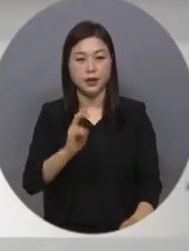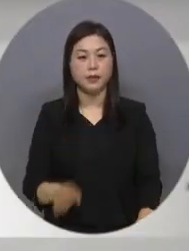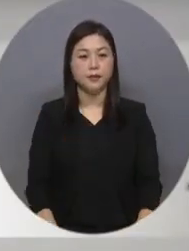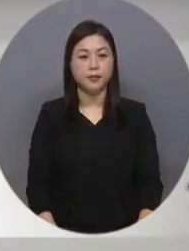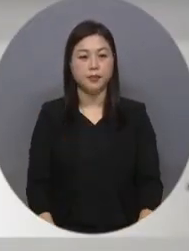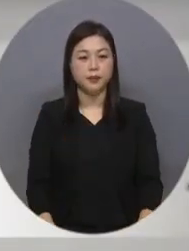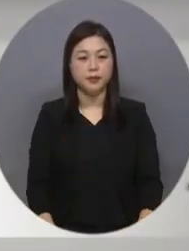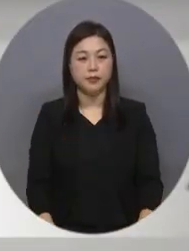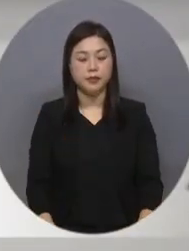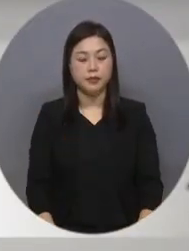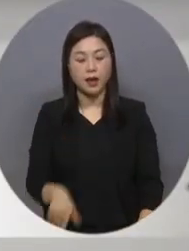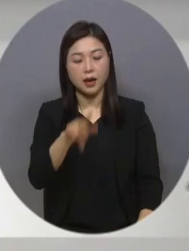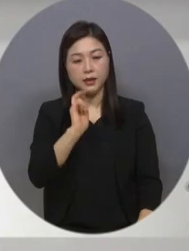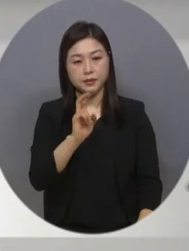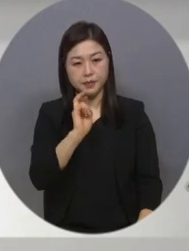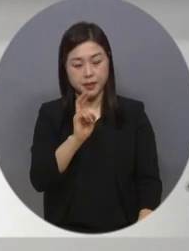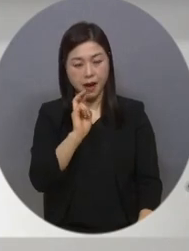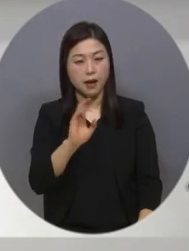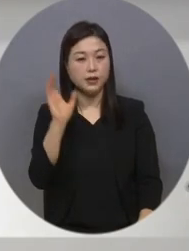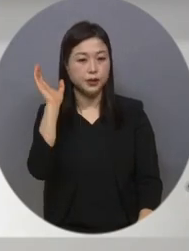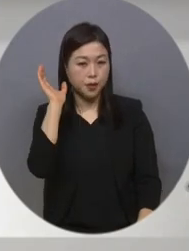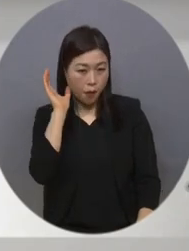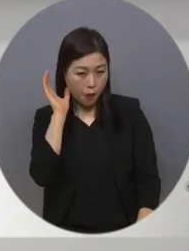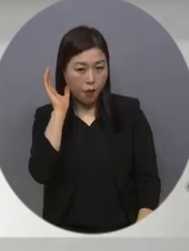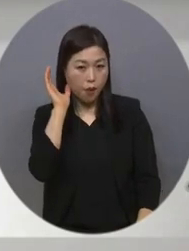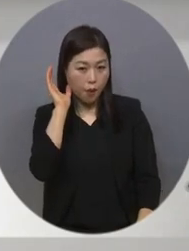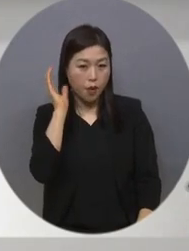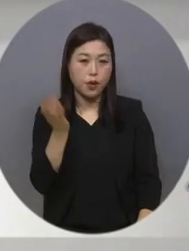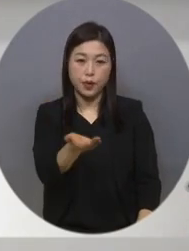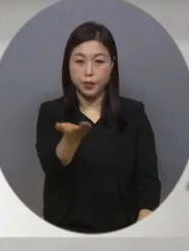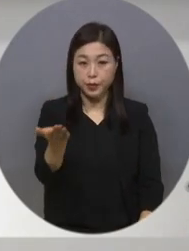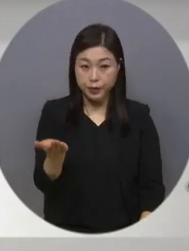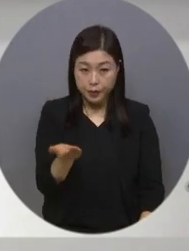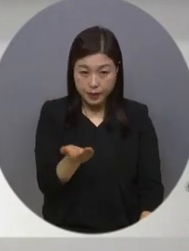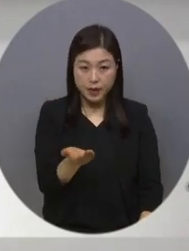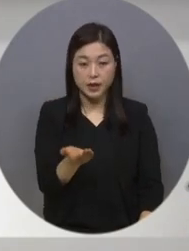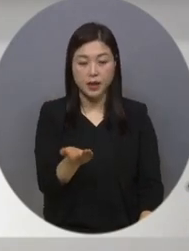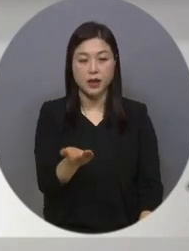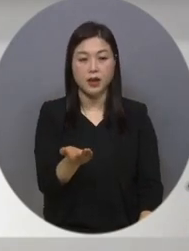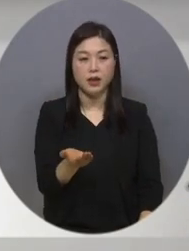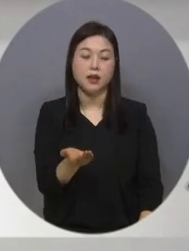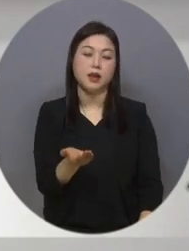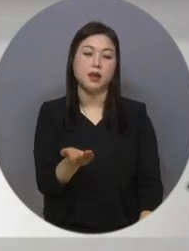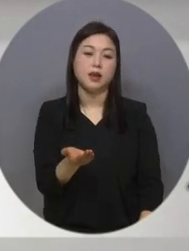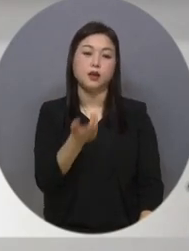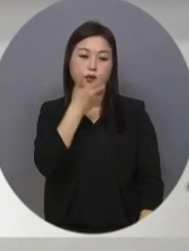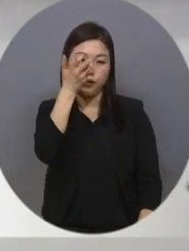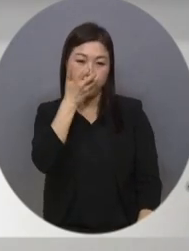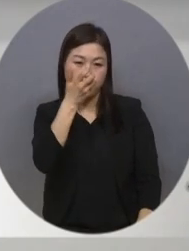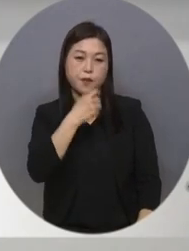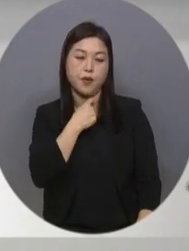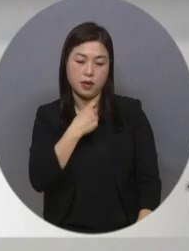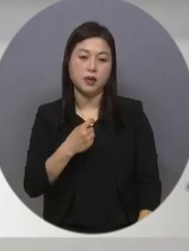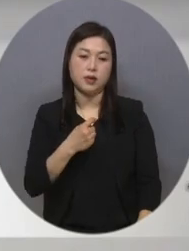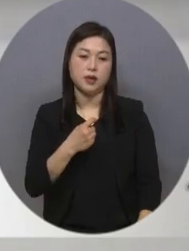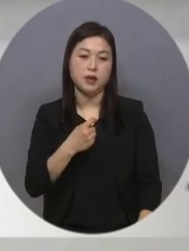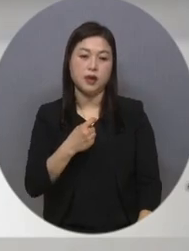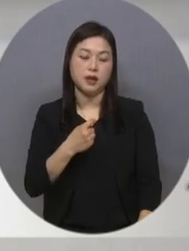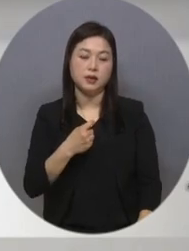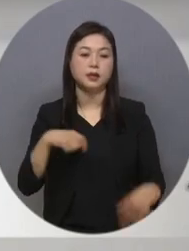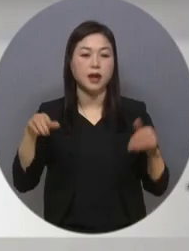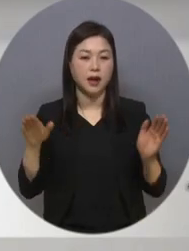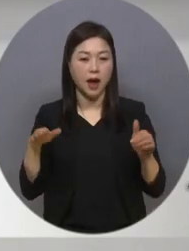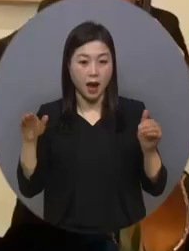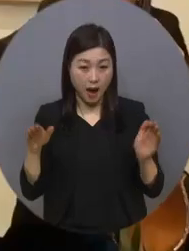편하게 음악 들으시면서 어떤 여러분들도 그냥 여러분들의 나를 피는 어떤 비행의 시간이